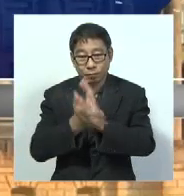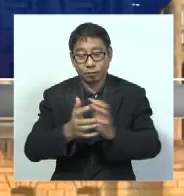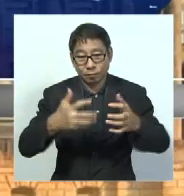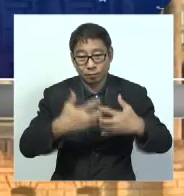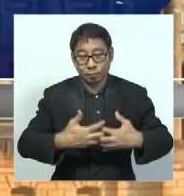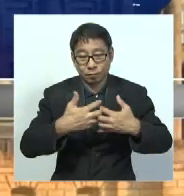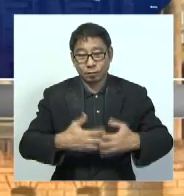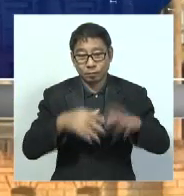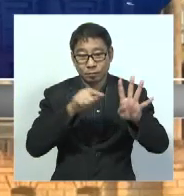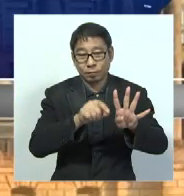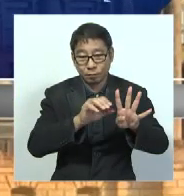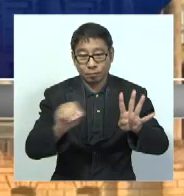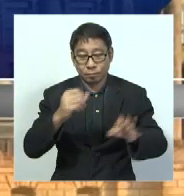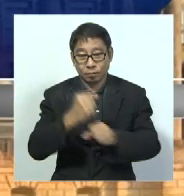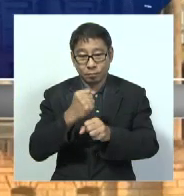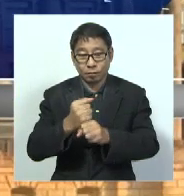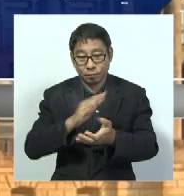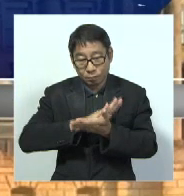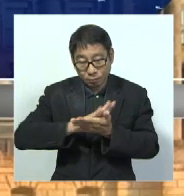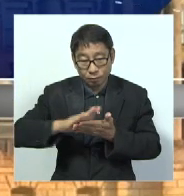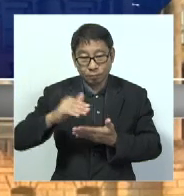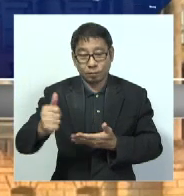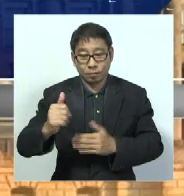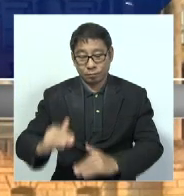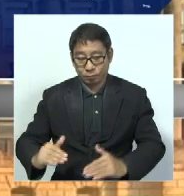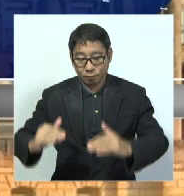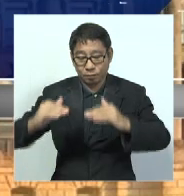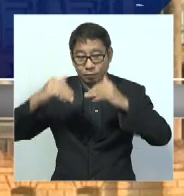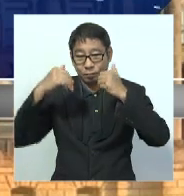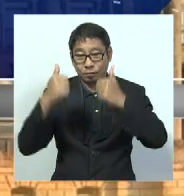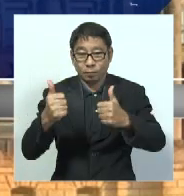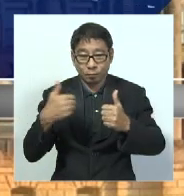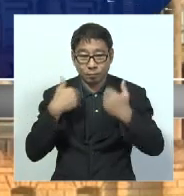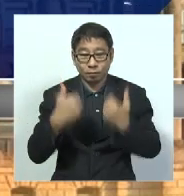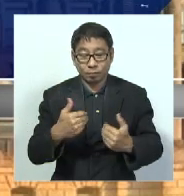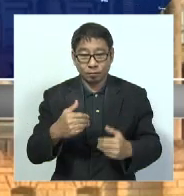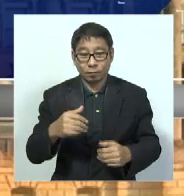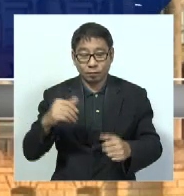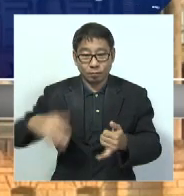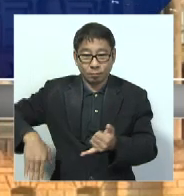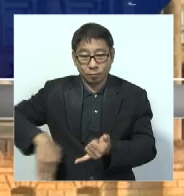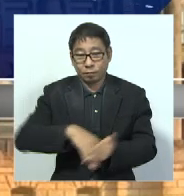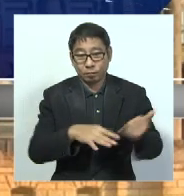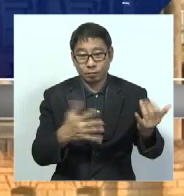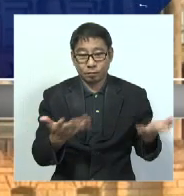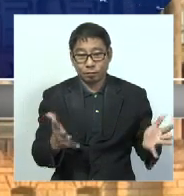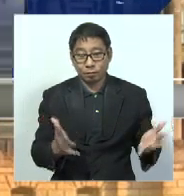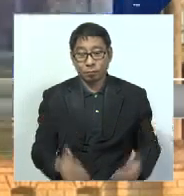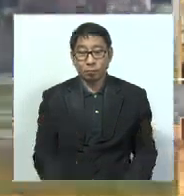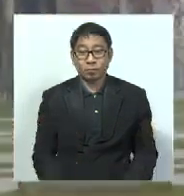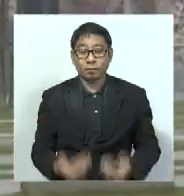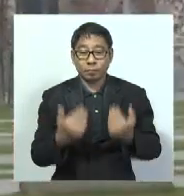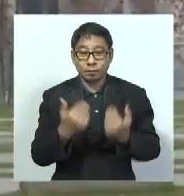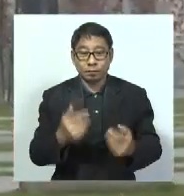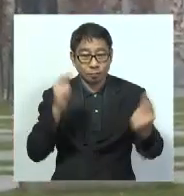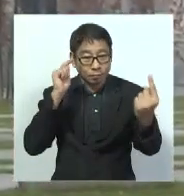ให้เป็นรูปธรรมนำไปสู่การเจริญเติบโตที่ครอบคลุมและไม่ทิ้งใครไว้ข้างหลังค่ะ นอ